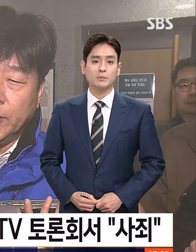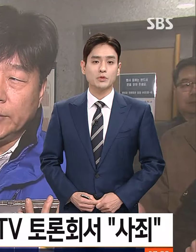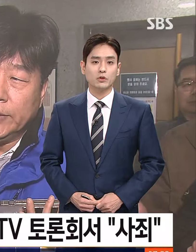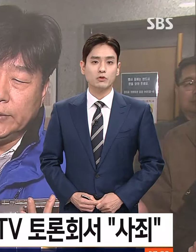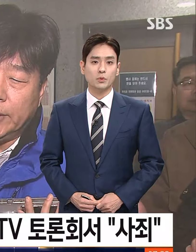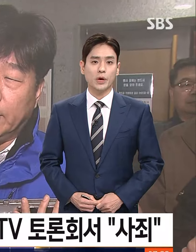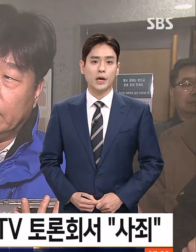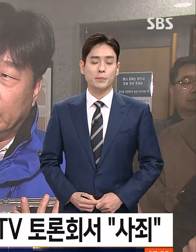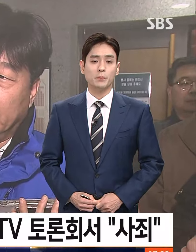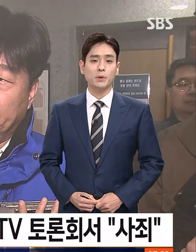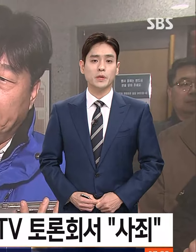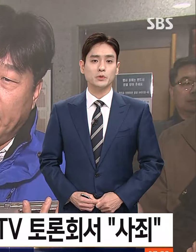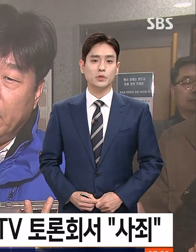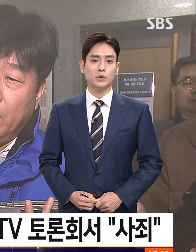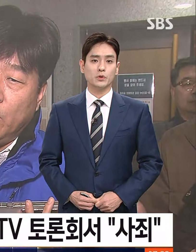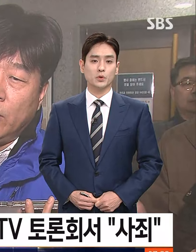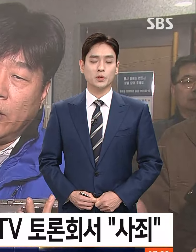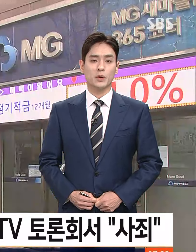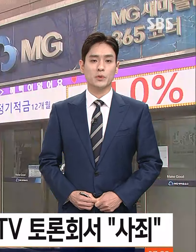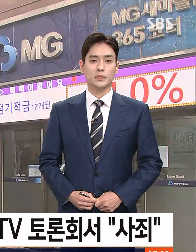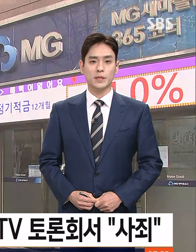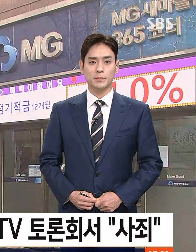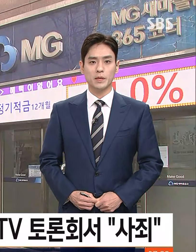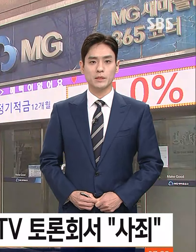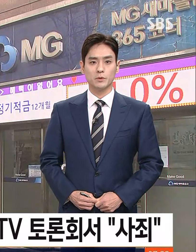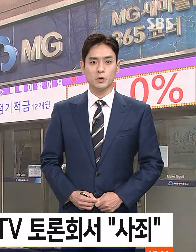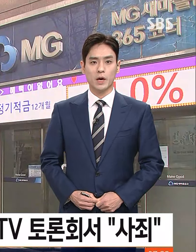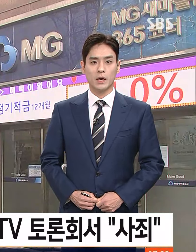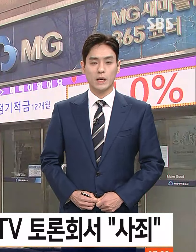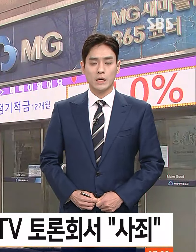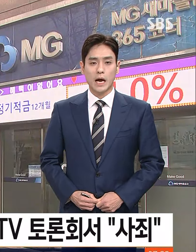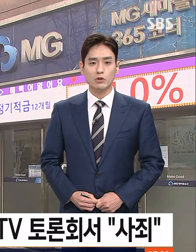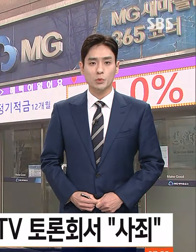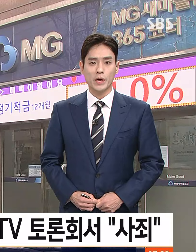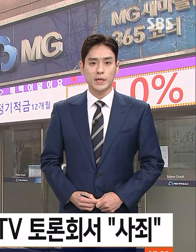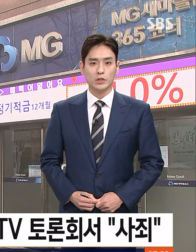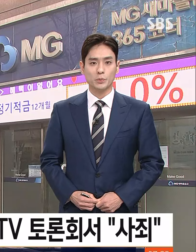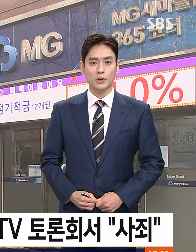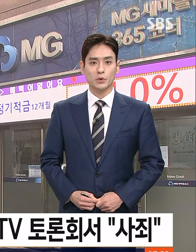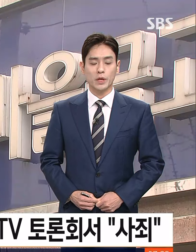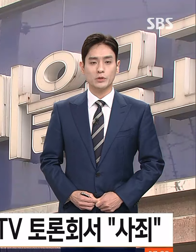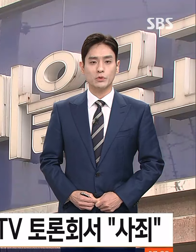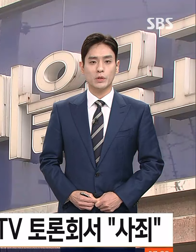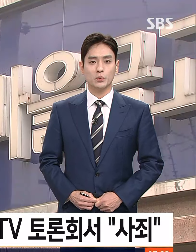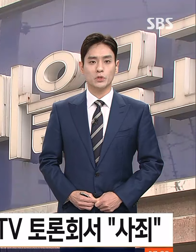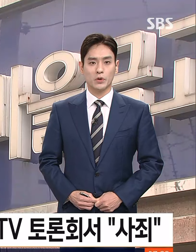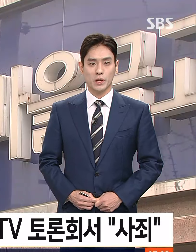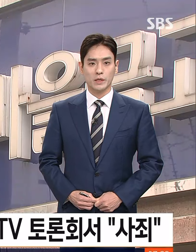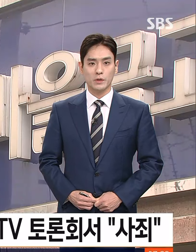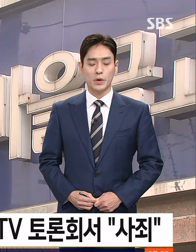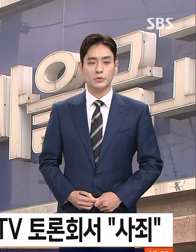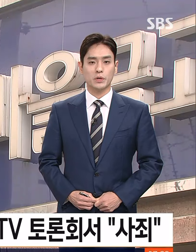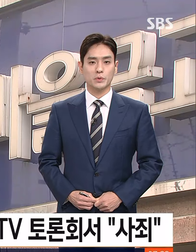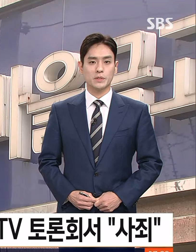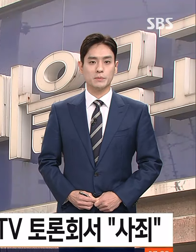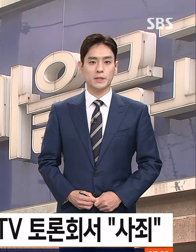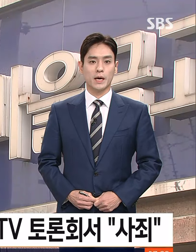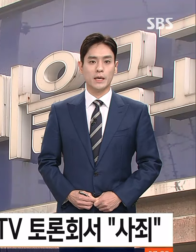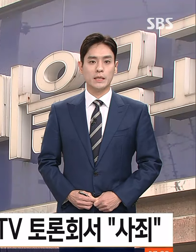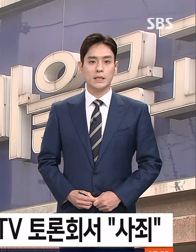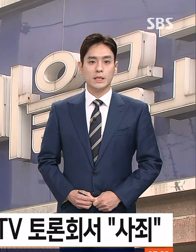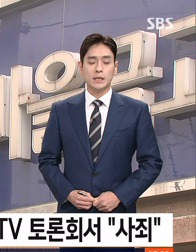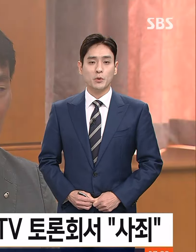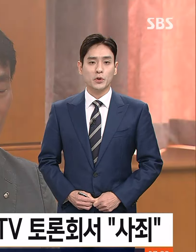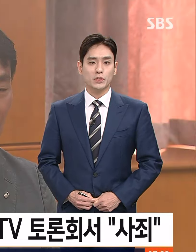민주당 양문석 후보의 편법 대출 의혹을 조사하고 있는 새마을금고가 양 후보의 자녀 명의로 대출된 돈 전액을 회수하기로